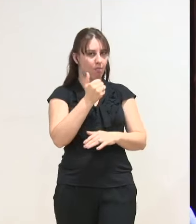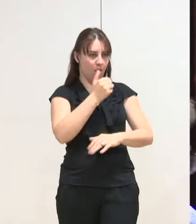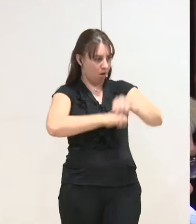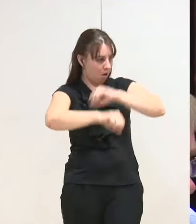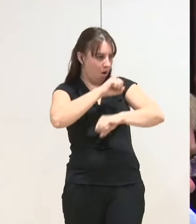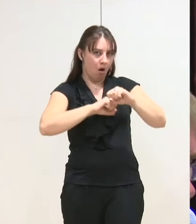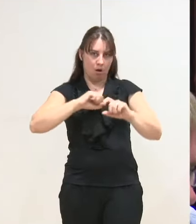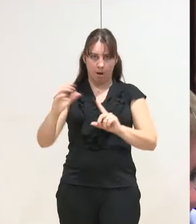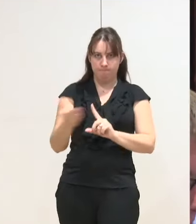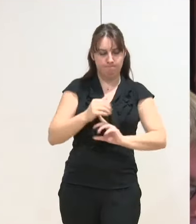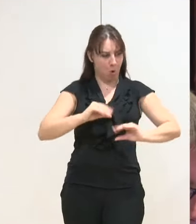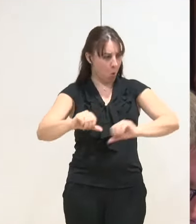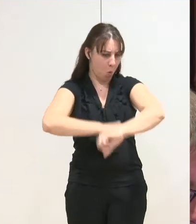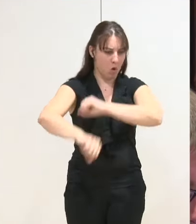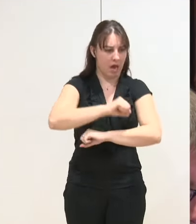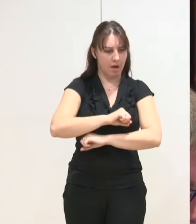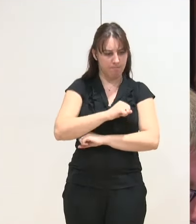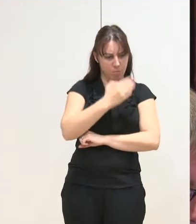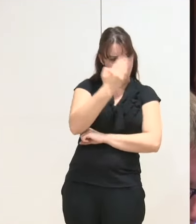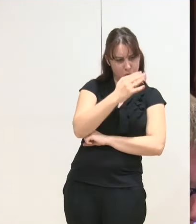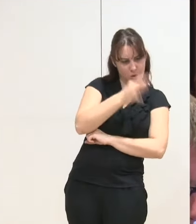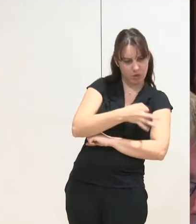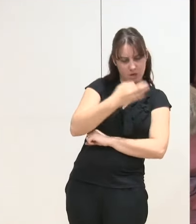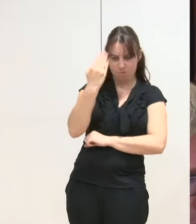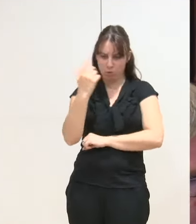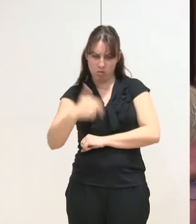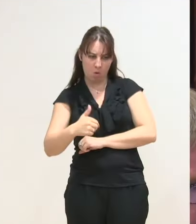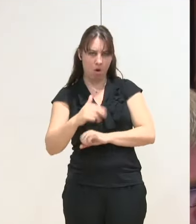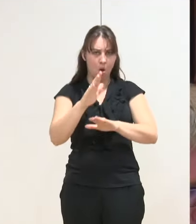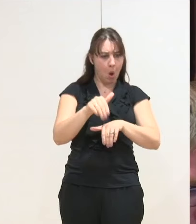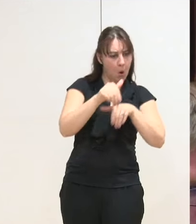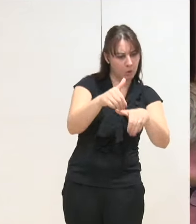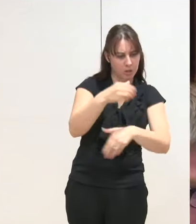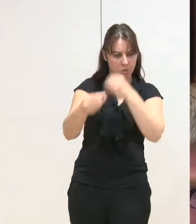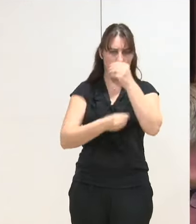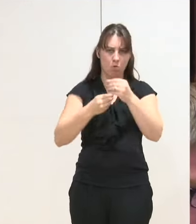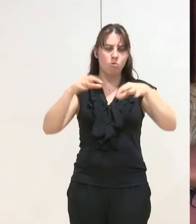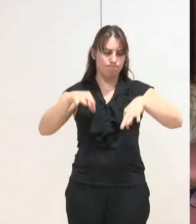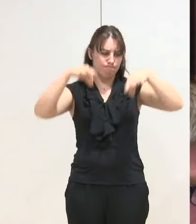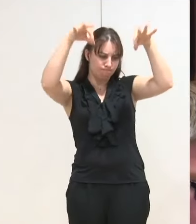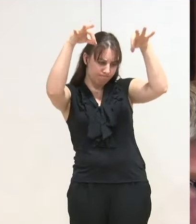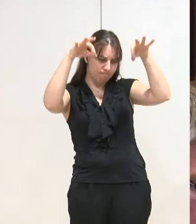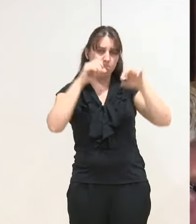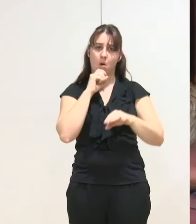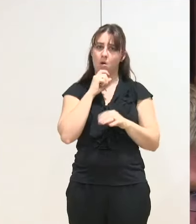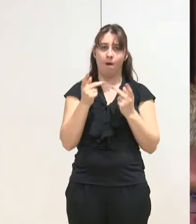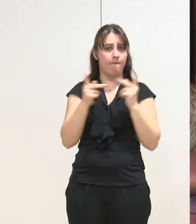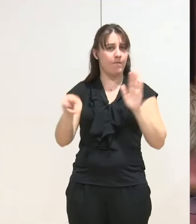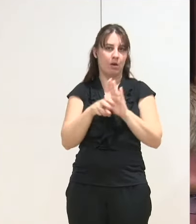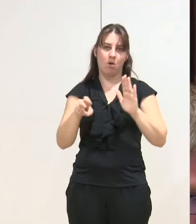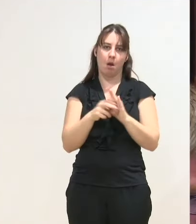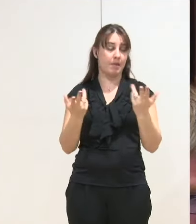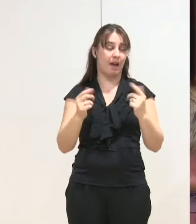savoir vraiment ce que vous en faites ou ce que vous n'en faites pas si vous l'arrêtez ou si vous la continuez notre ville ne va pas bien et soyons très